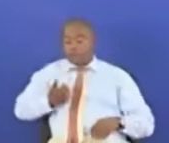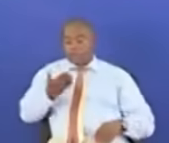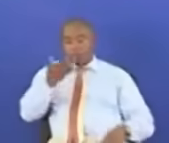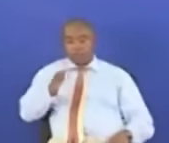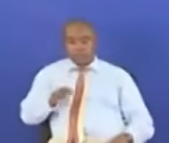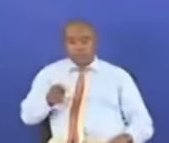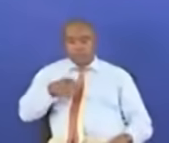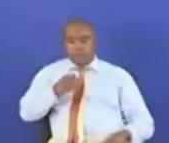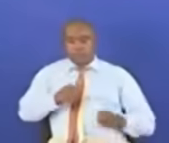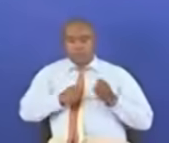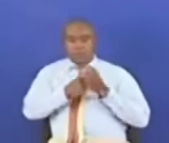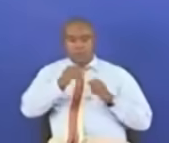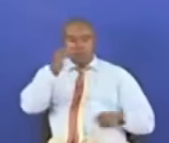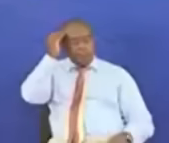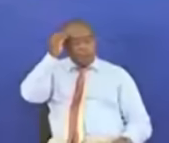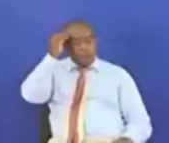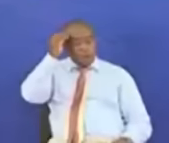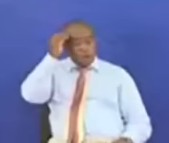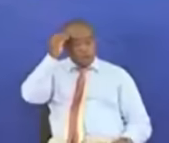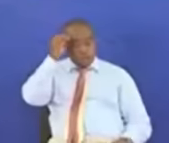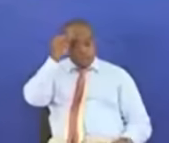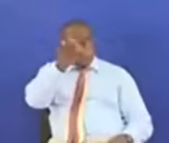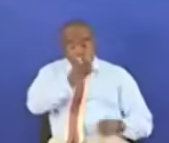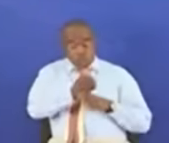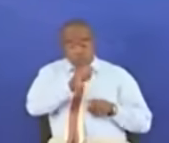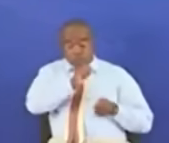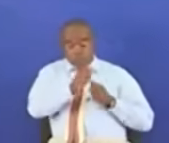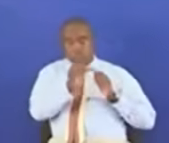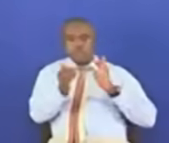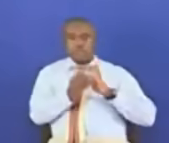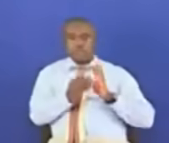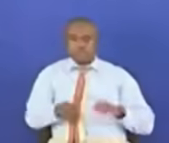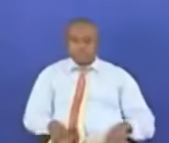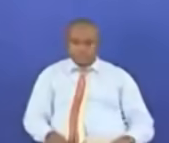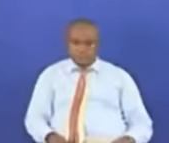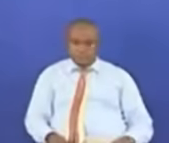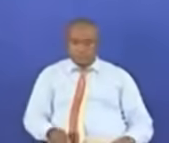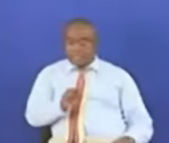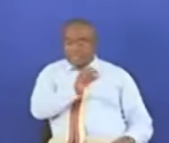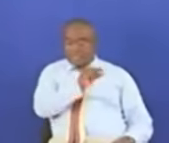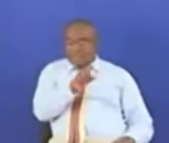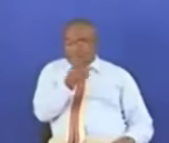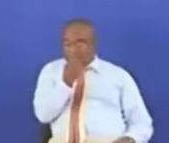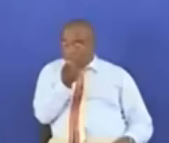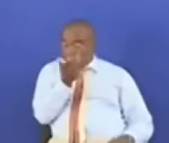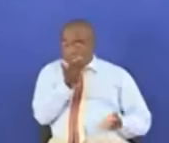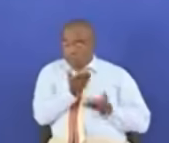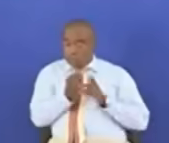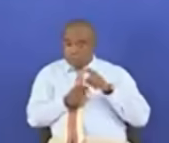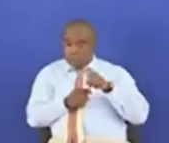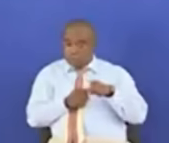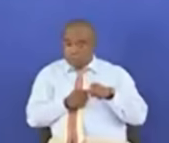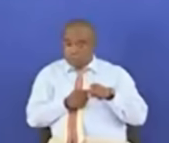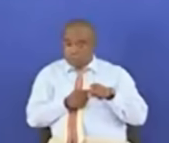mkono mawazo yaliyoletwa katika marekebisho ya sheria kwamba ibara ya kwanza ya mswada huu ya jina la